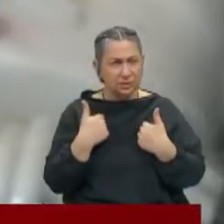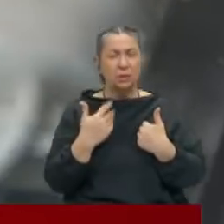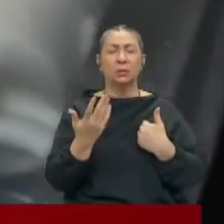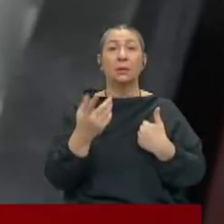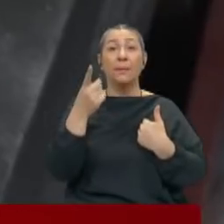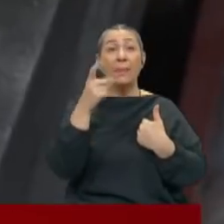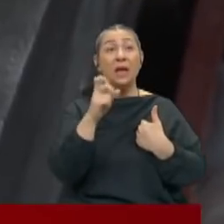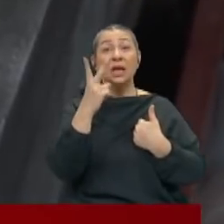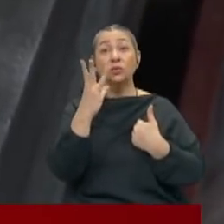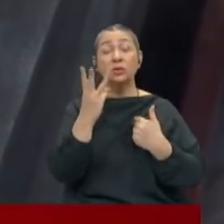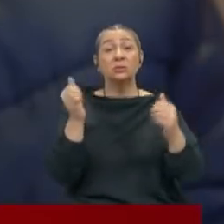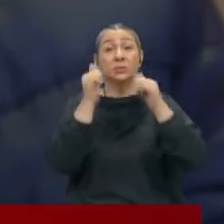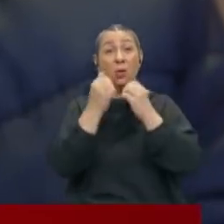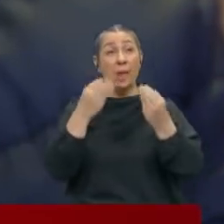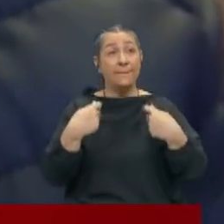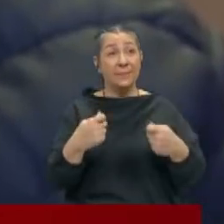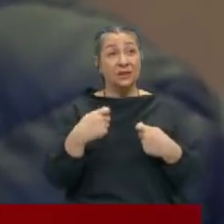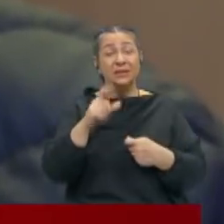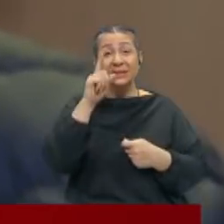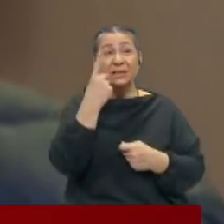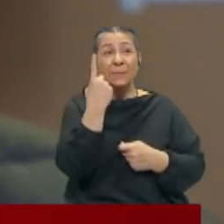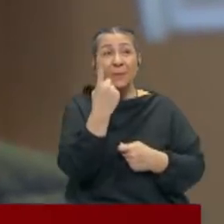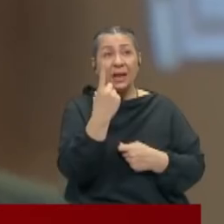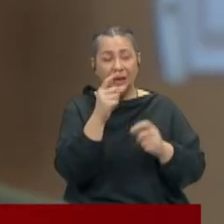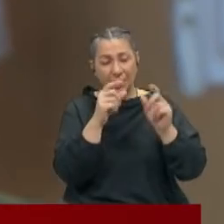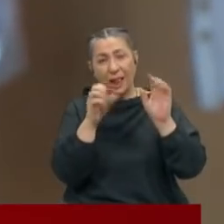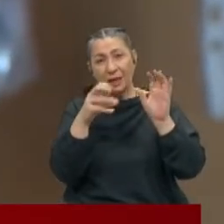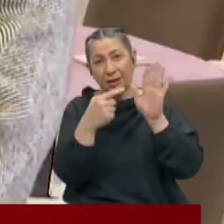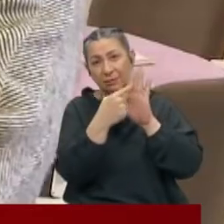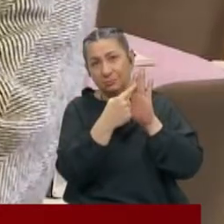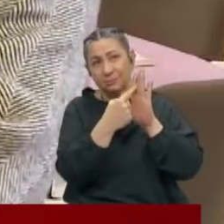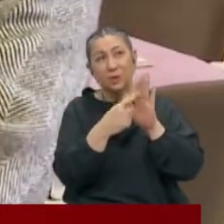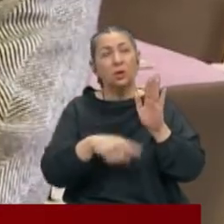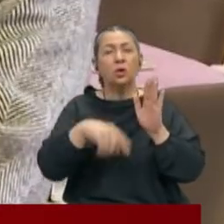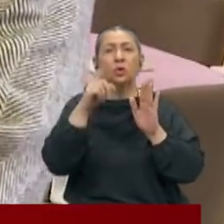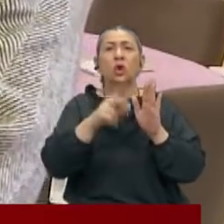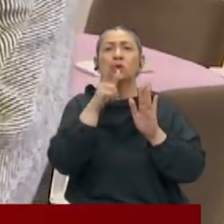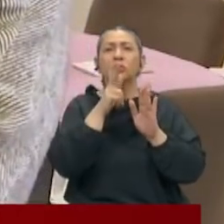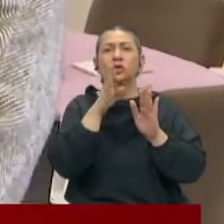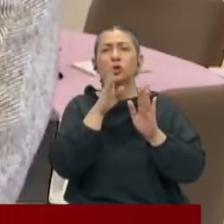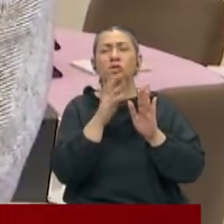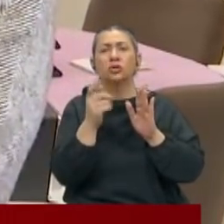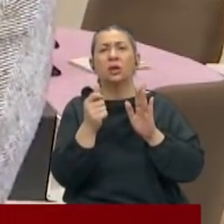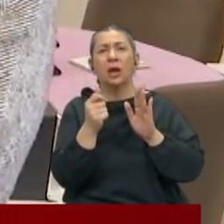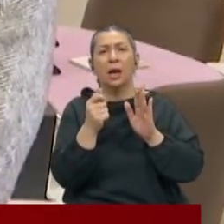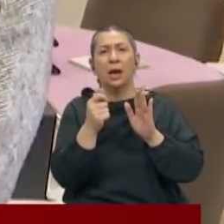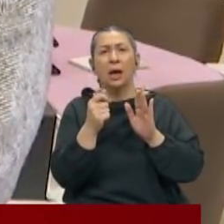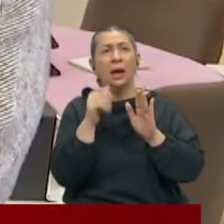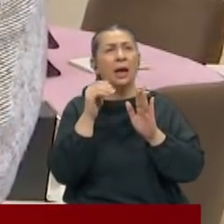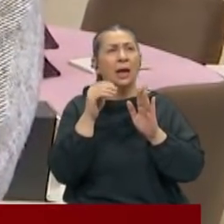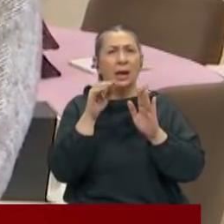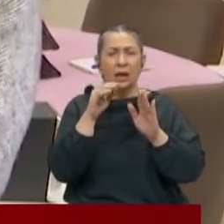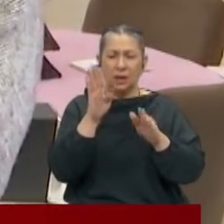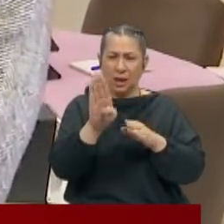Bir ayda 2-3 katına çıkan masraflardan sadece bir kalem elektrik faturası. Günde 300-400 liralık kartlı olarak